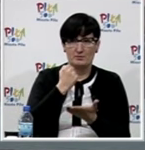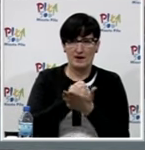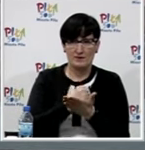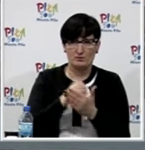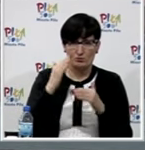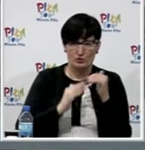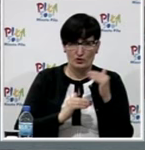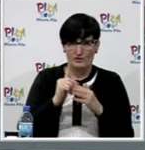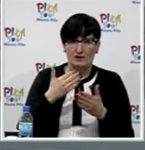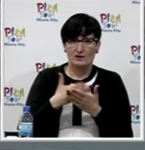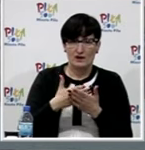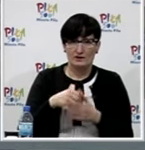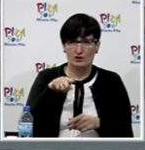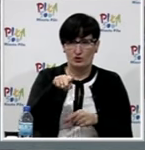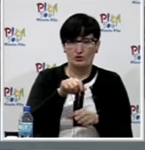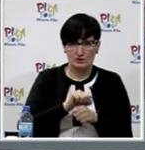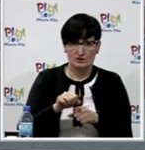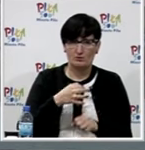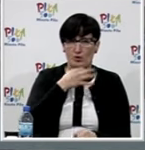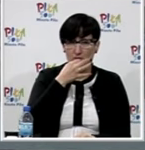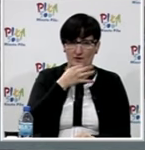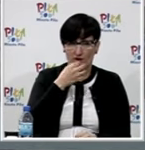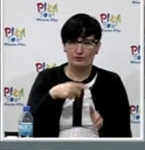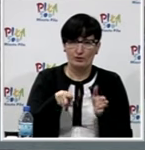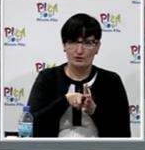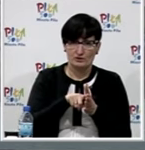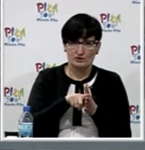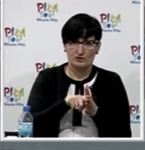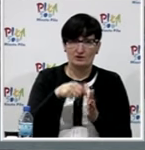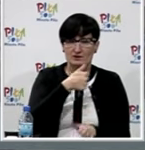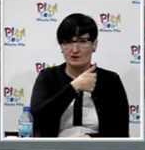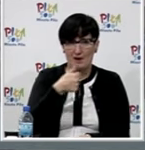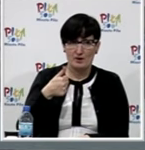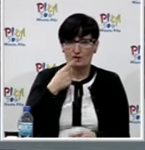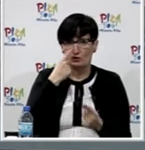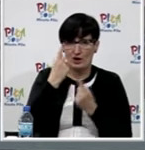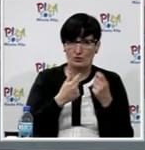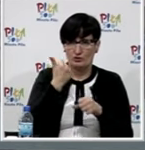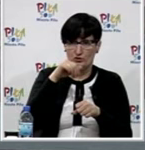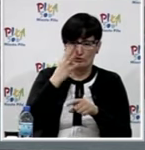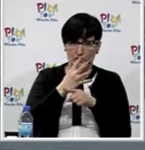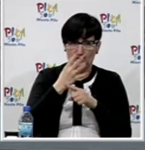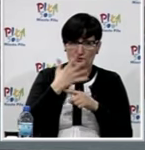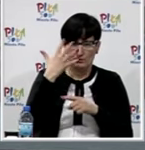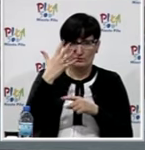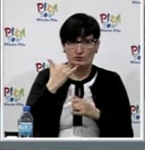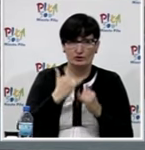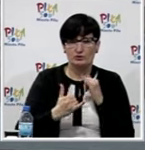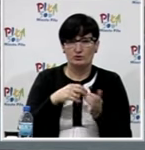dlatego to jest ta poprawka dotycząca samej działki 145. Jeżeli chodzi